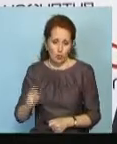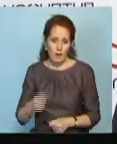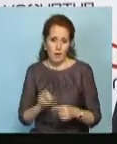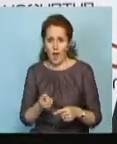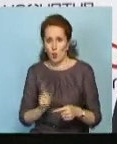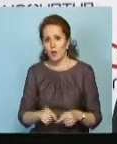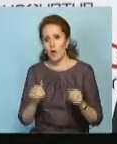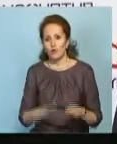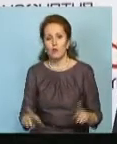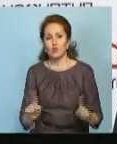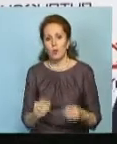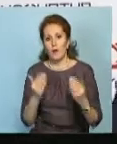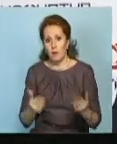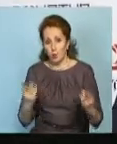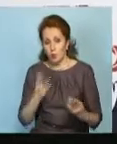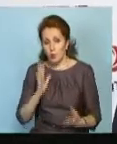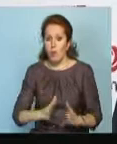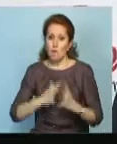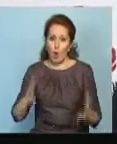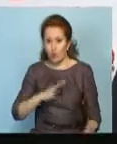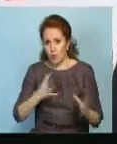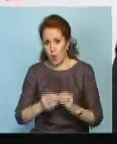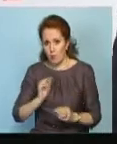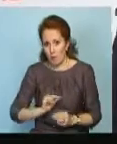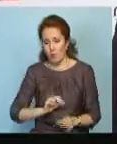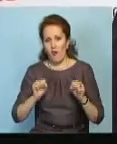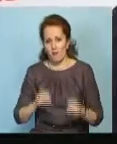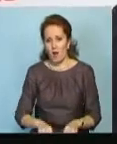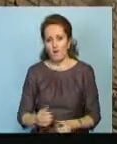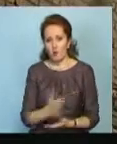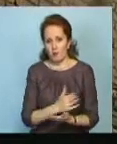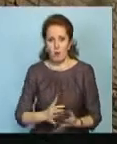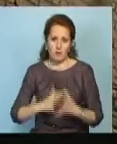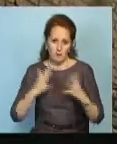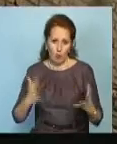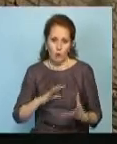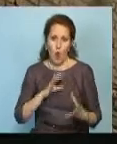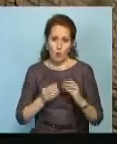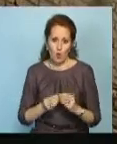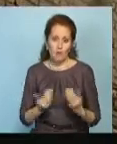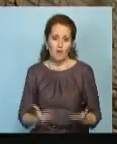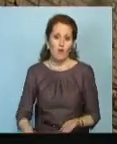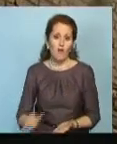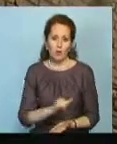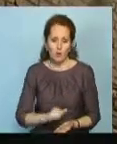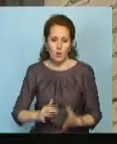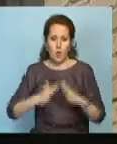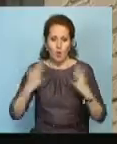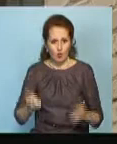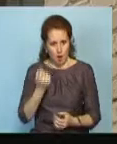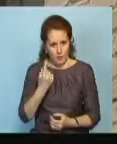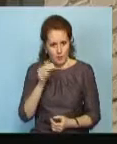которые решат, что им нужен будет больший объем работ, вправе собирать в большем объеме. Сегодня в Удмуртии больше 11